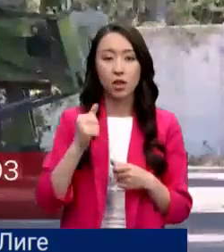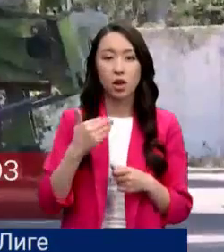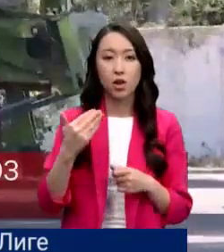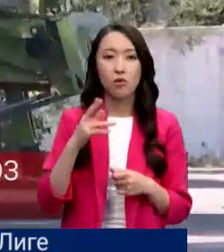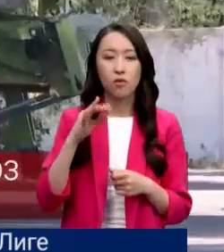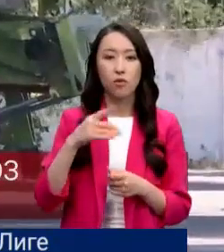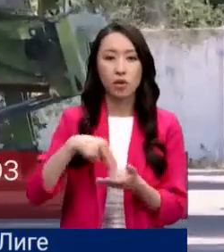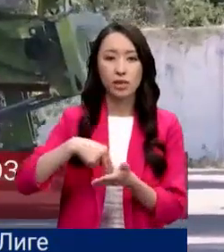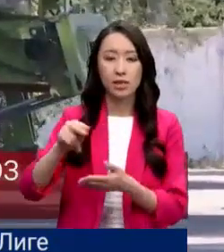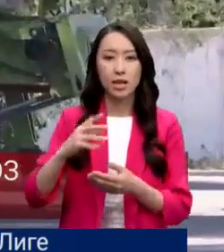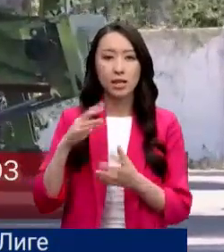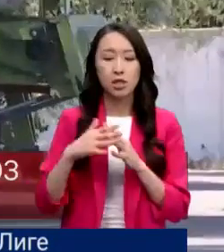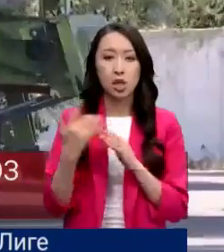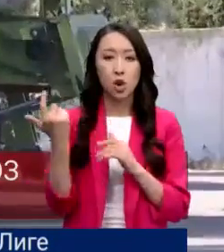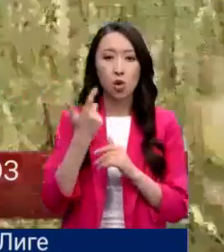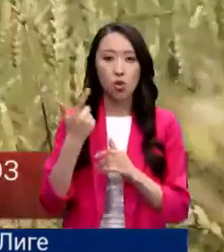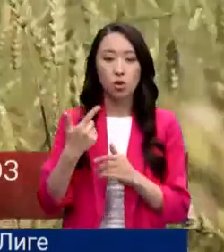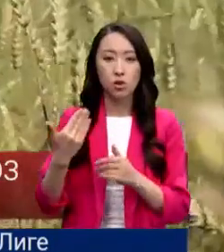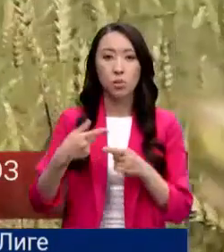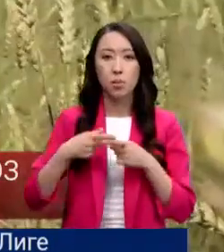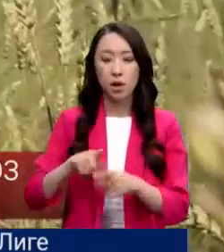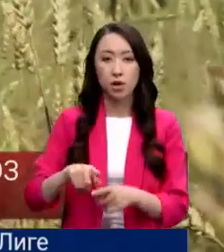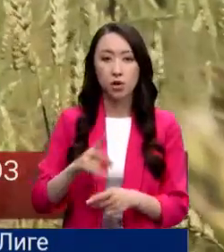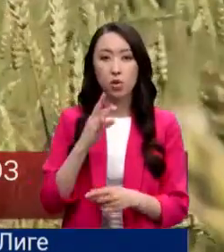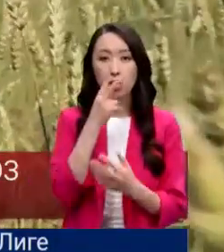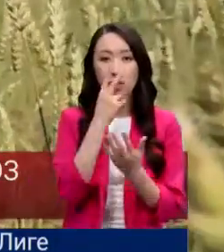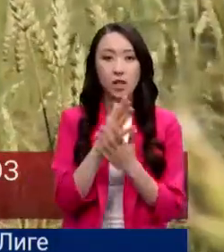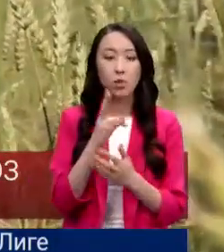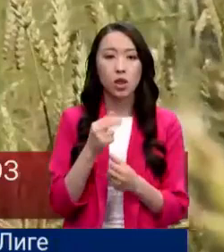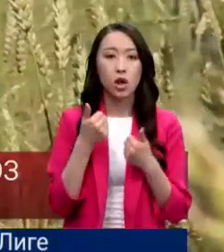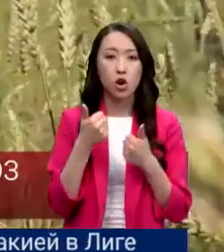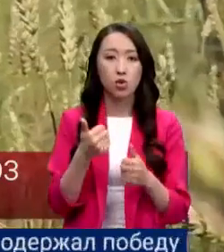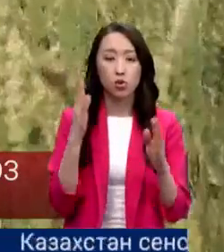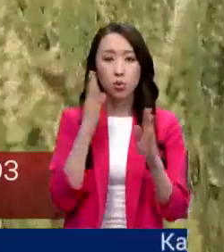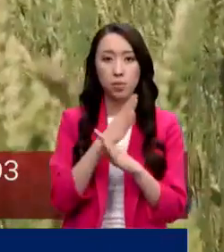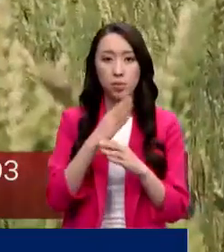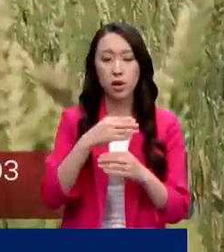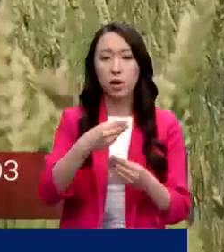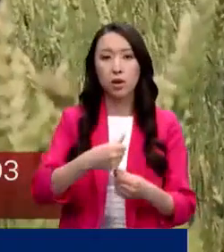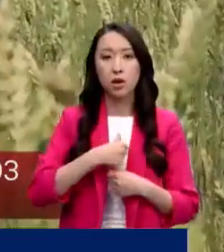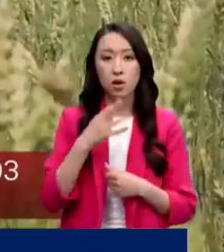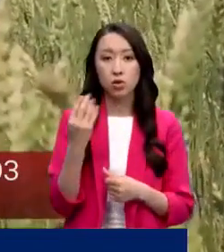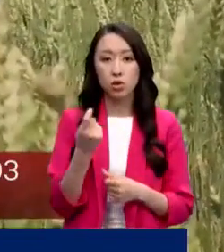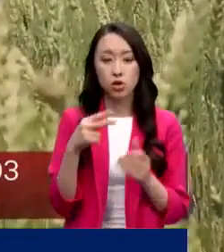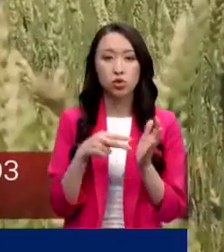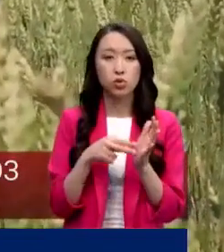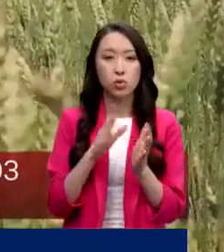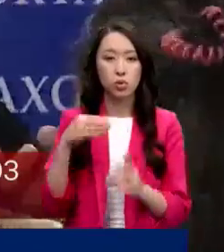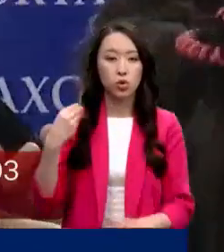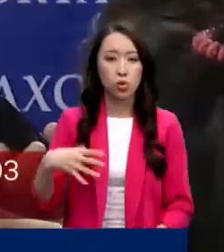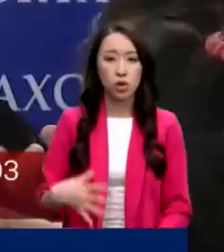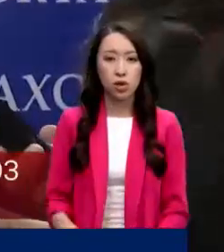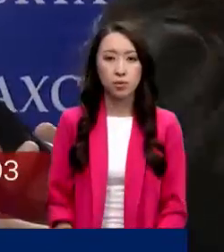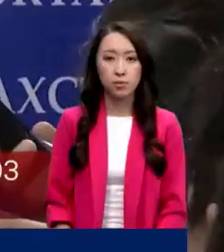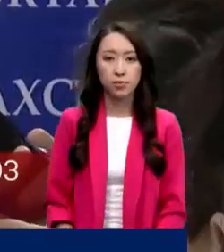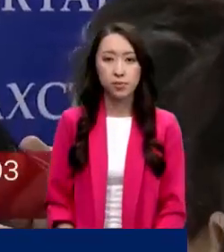форвардный закуп сельхозпродукции. Минсельхоз же говорит, что несмотря на хороший прогноз по зерну, стоить оно будет дорого.